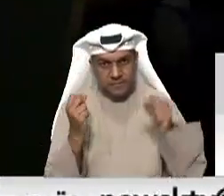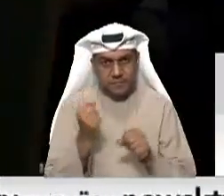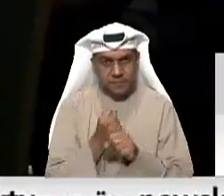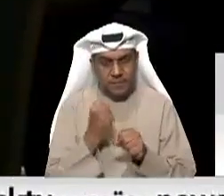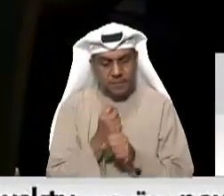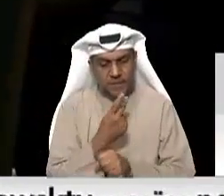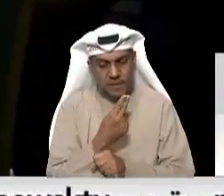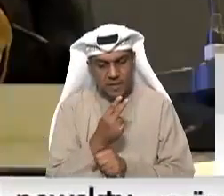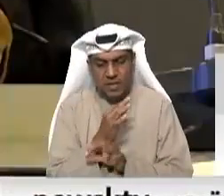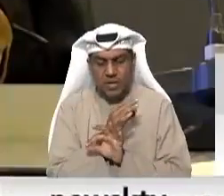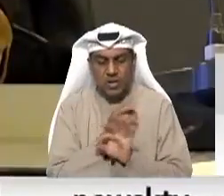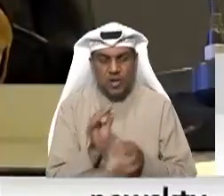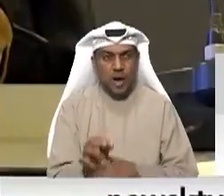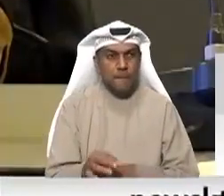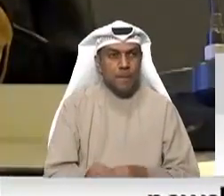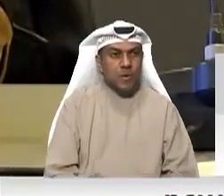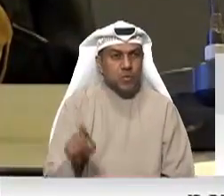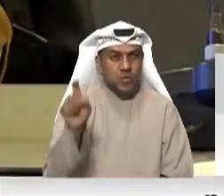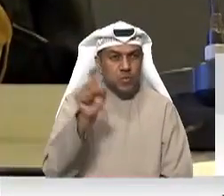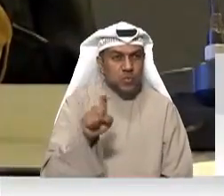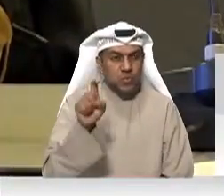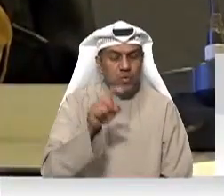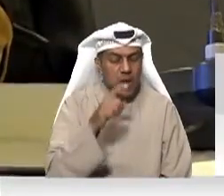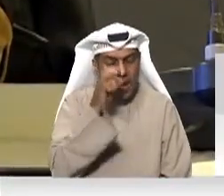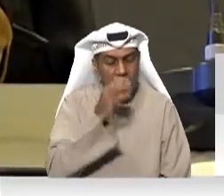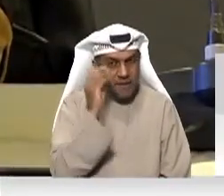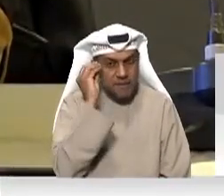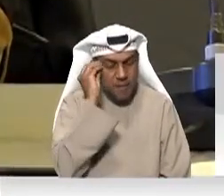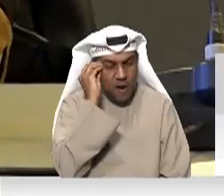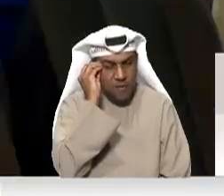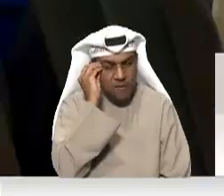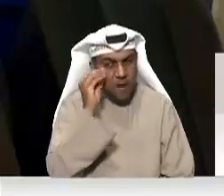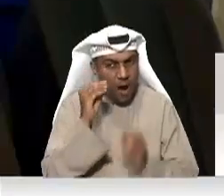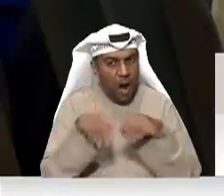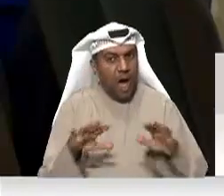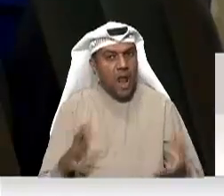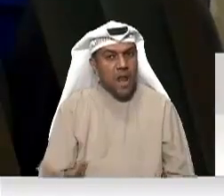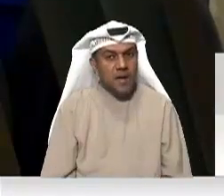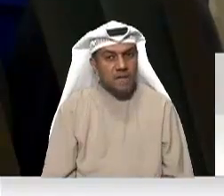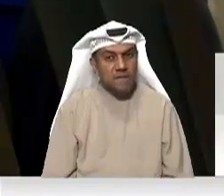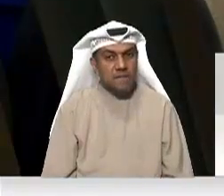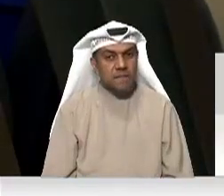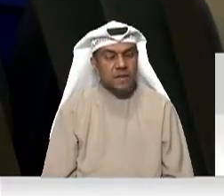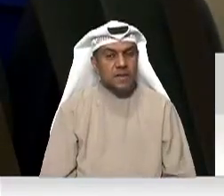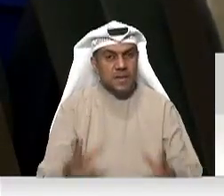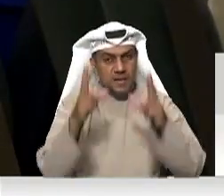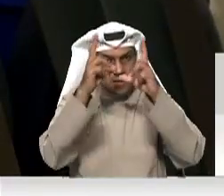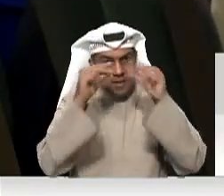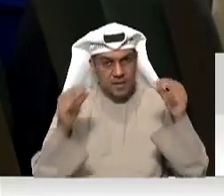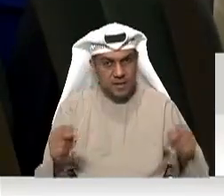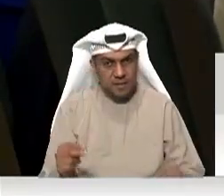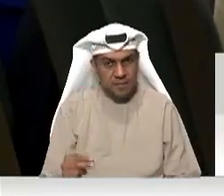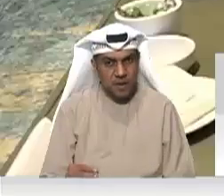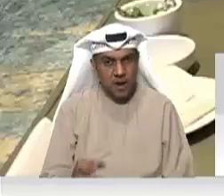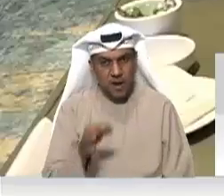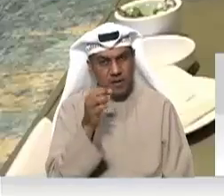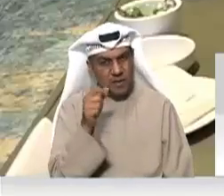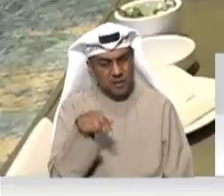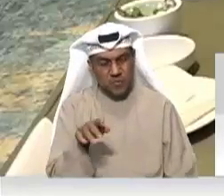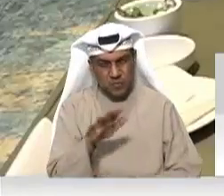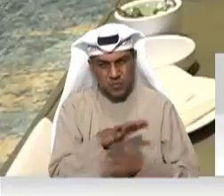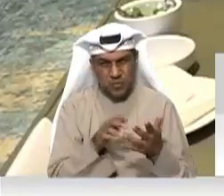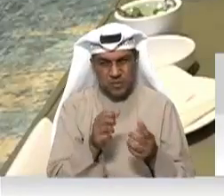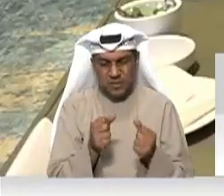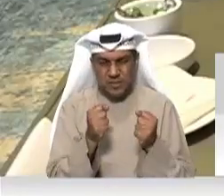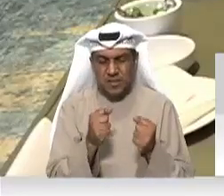نظراً لكونها نموذجاً لتقديم الحلول غير التقليدية، واعتبر أن الأزمة اللبنانية هي أزمة ثقة داعياً الحكومة